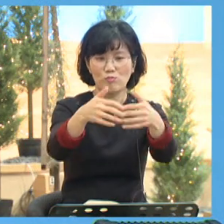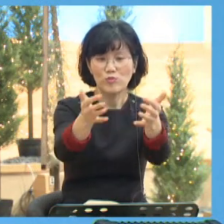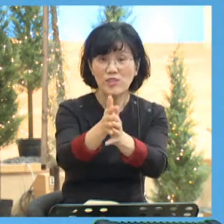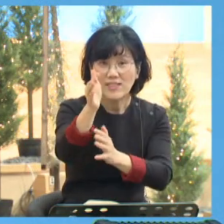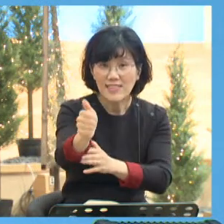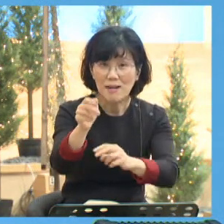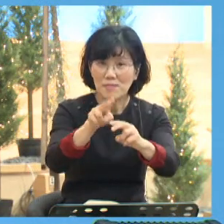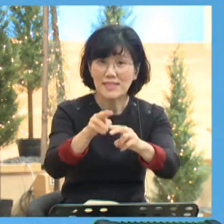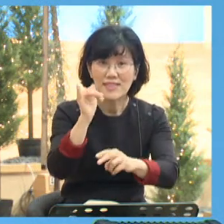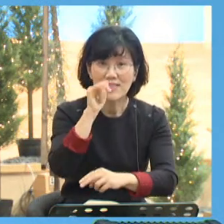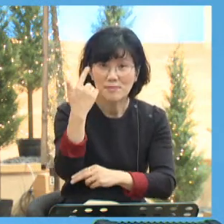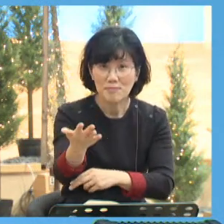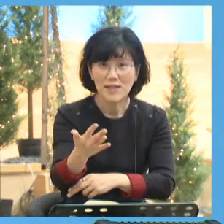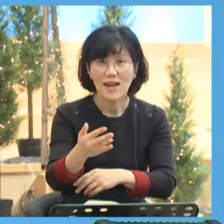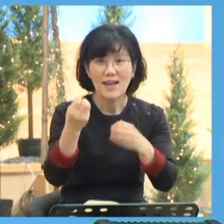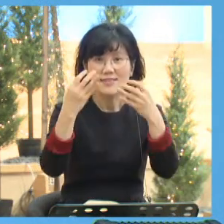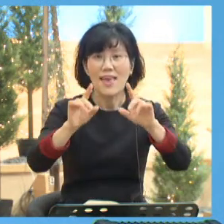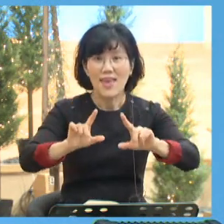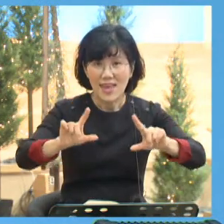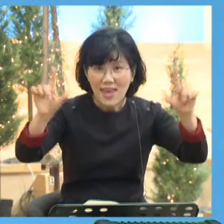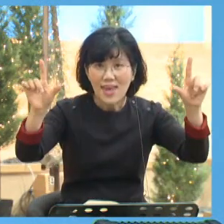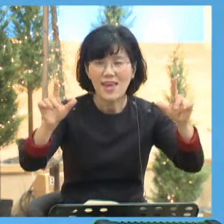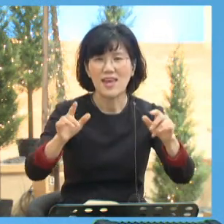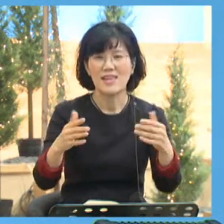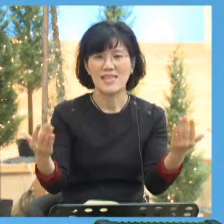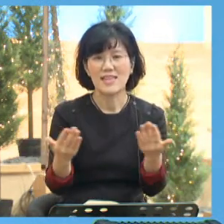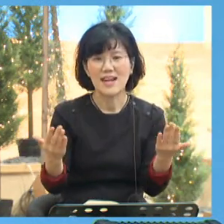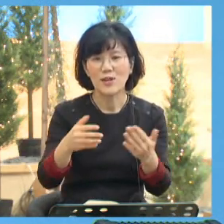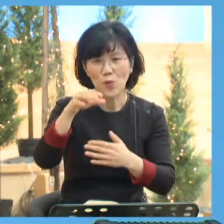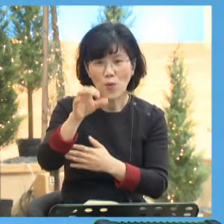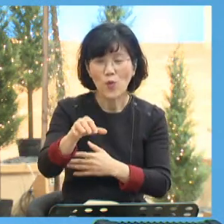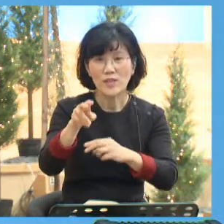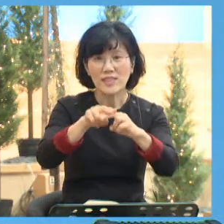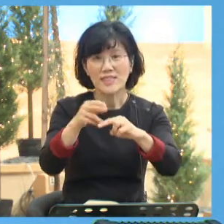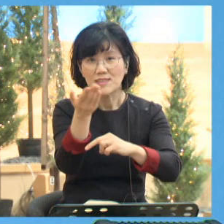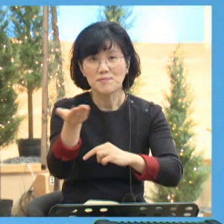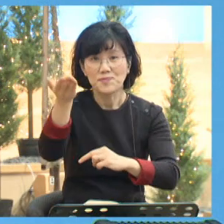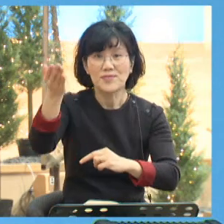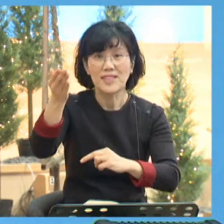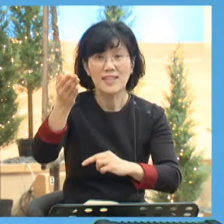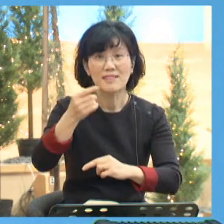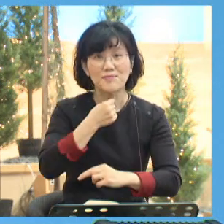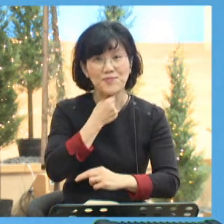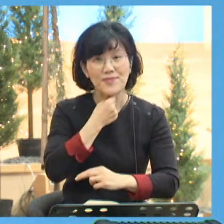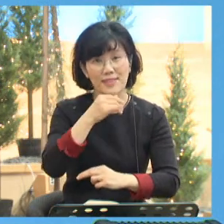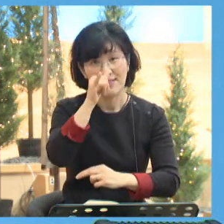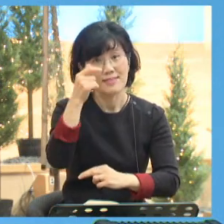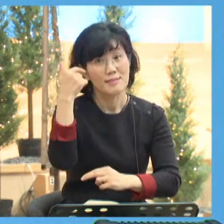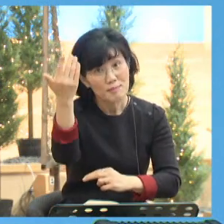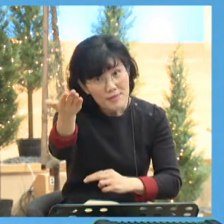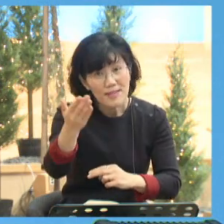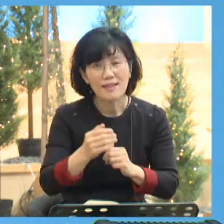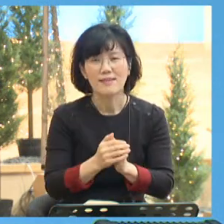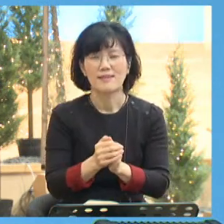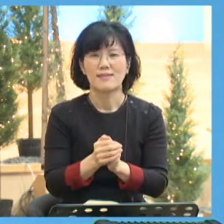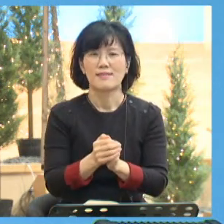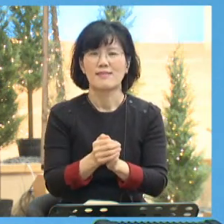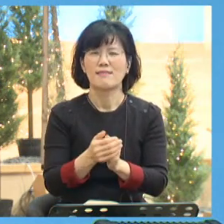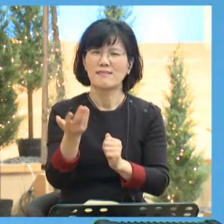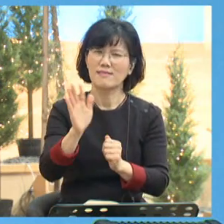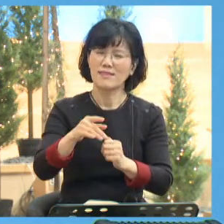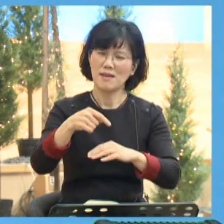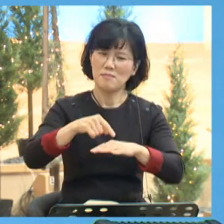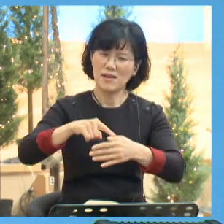아니면 3 직장에서 더 힘든 자리 출세하는 자리 진급하는 자리 오르고 싶은 그런 마음이 있습니까 그런데